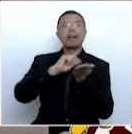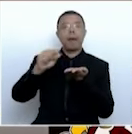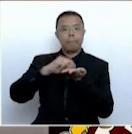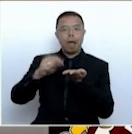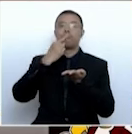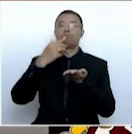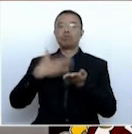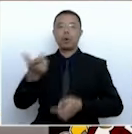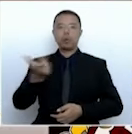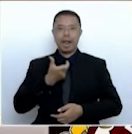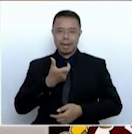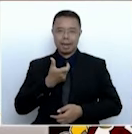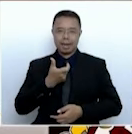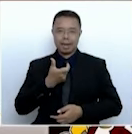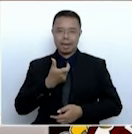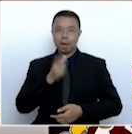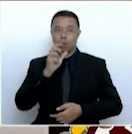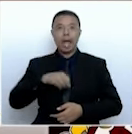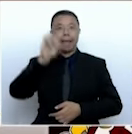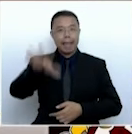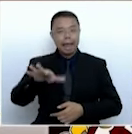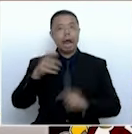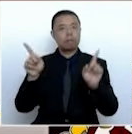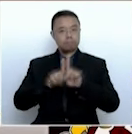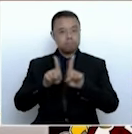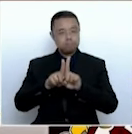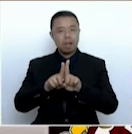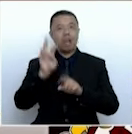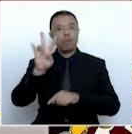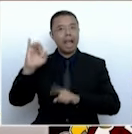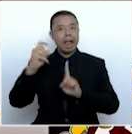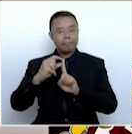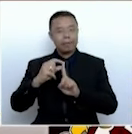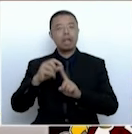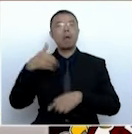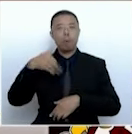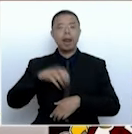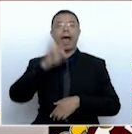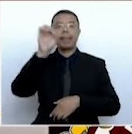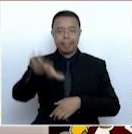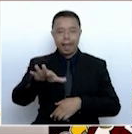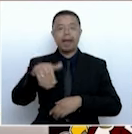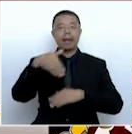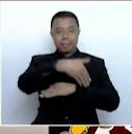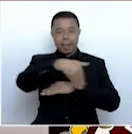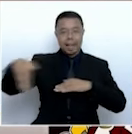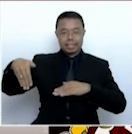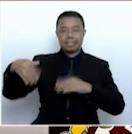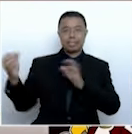dan memiliki undangan debat. Untuk pengantar atau pendamping tamu VIP, hanya diperbolehkan mengantar ke area